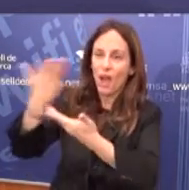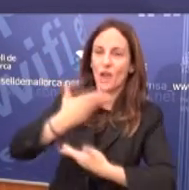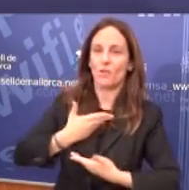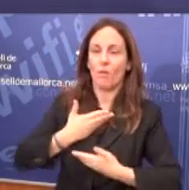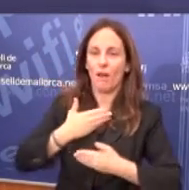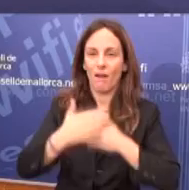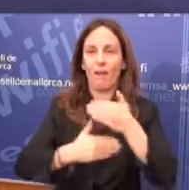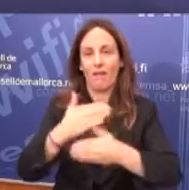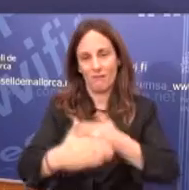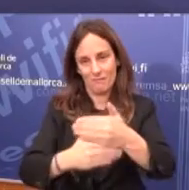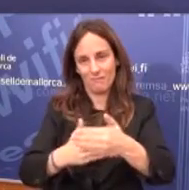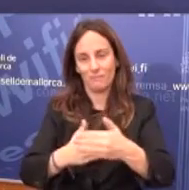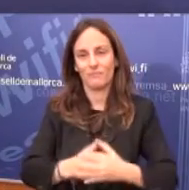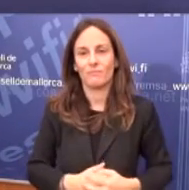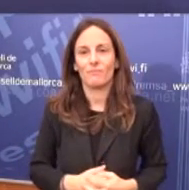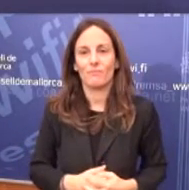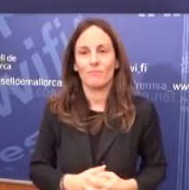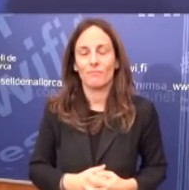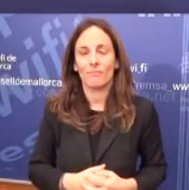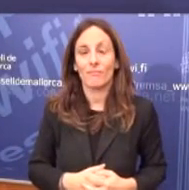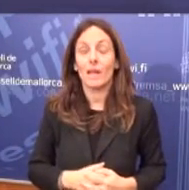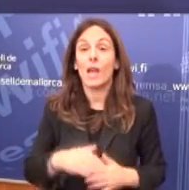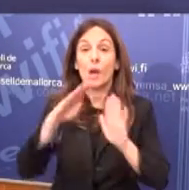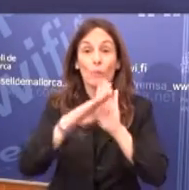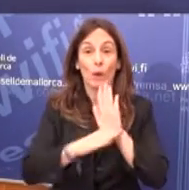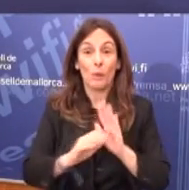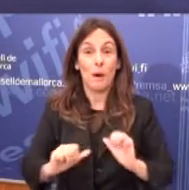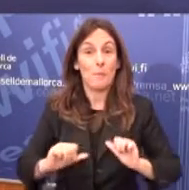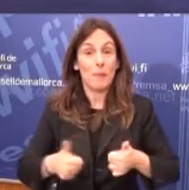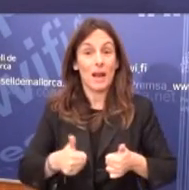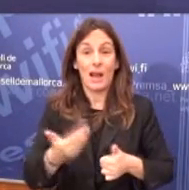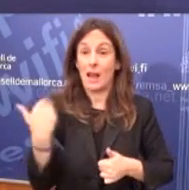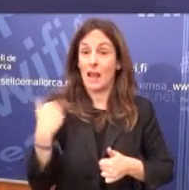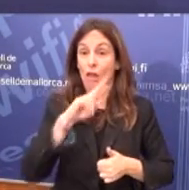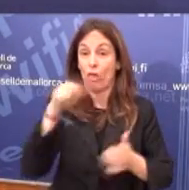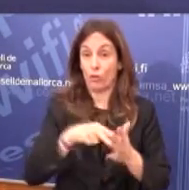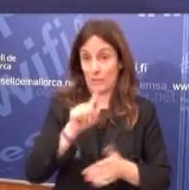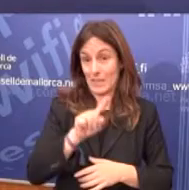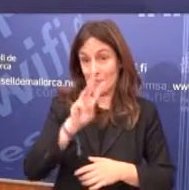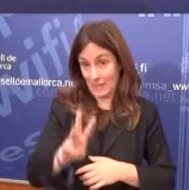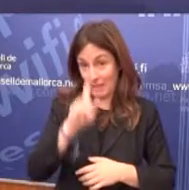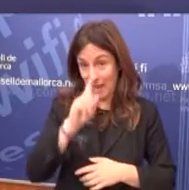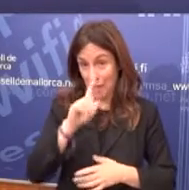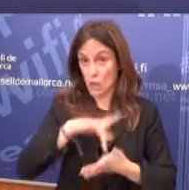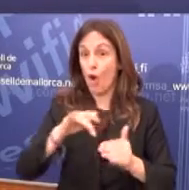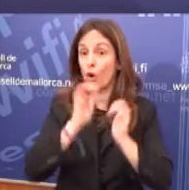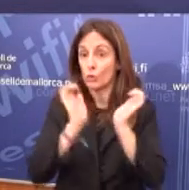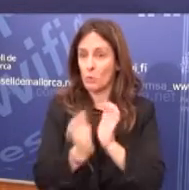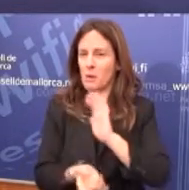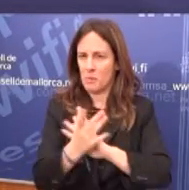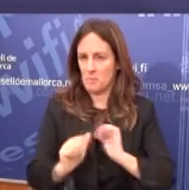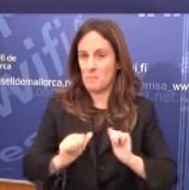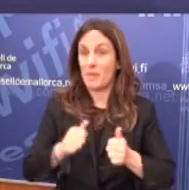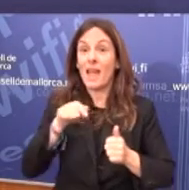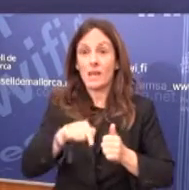Aquest programa, que vàrem posar en marxa el mes d'octubre de l'any 2013, ha suposat, i jo crec que és important remarcar-ho,